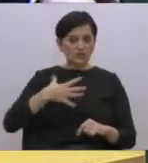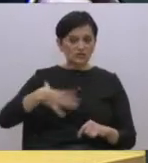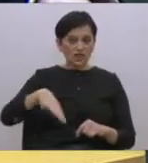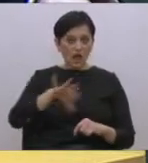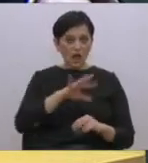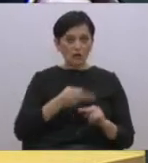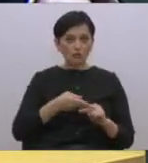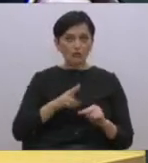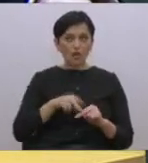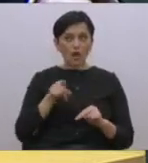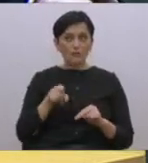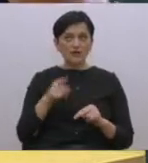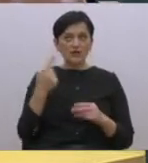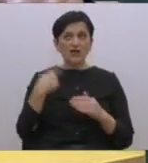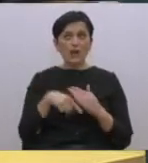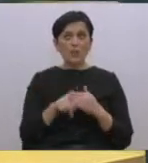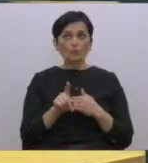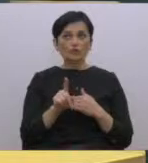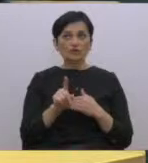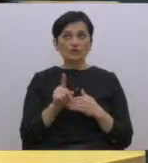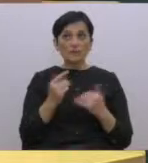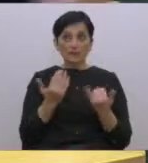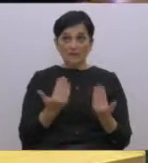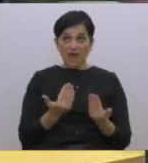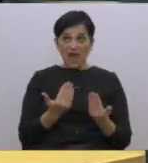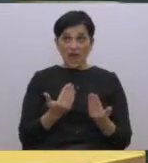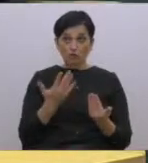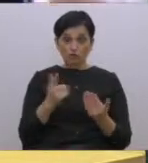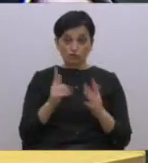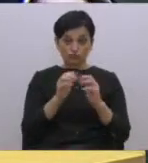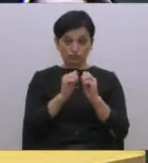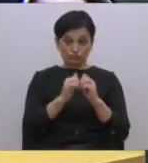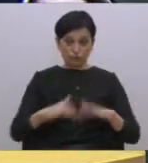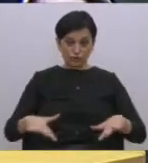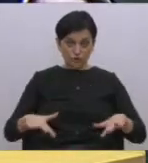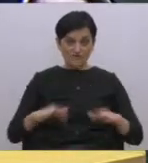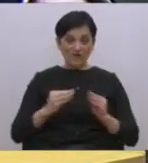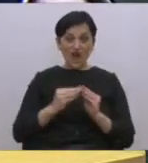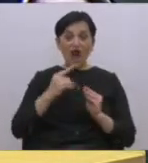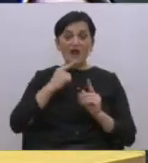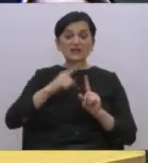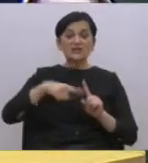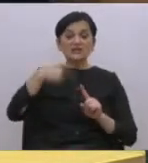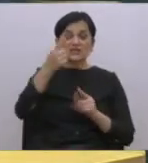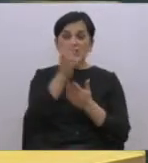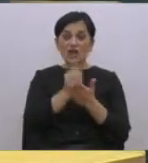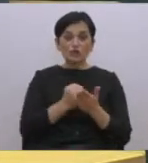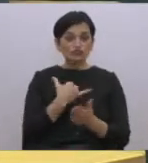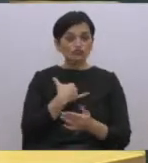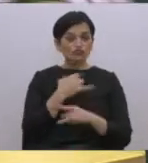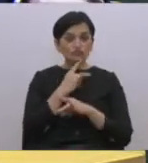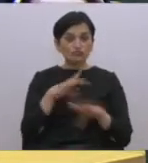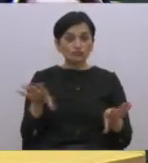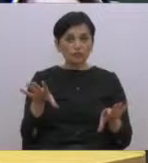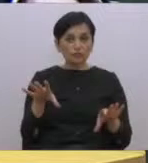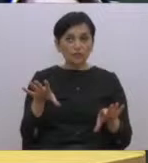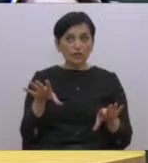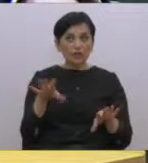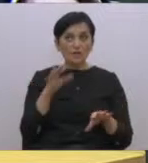ამ აქედან გამომდინარე და ახლა ესეც თუ ჩავშალეთ 10 წლის მერეც არ გვეყოლება ეს რეზერვი. Და მე